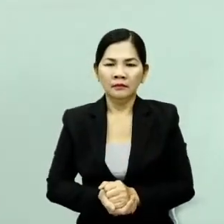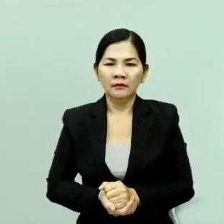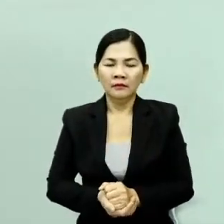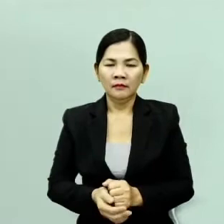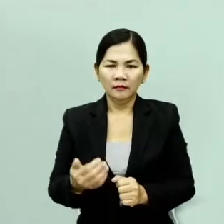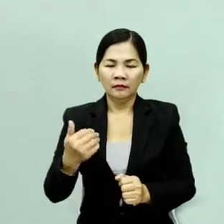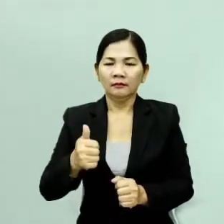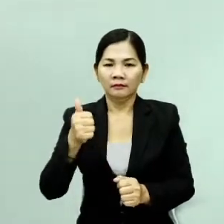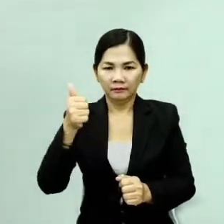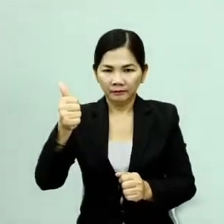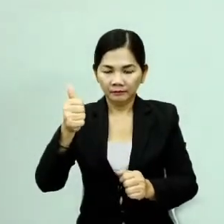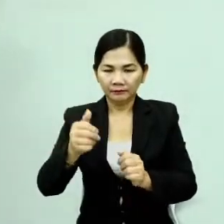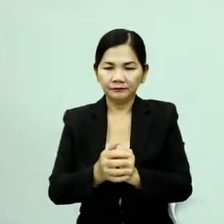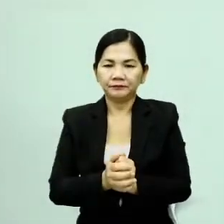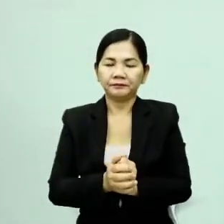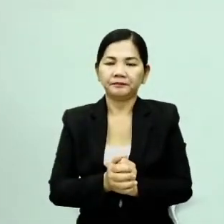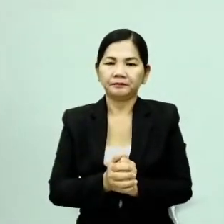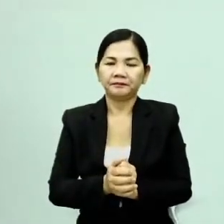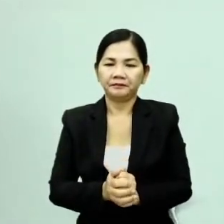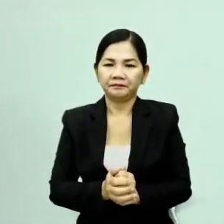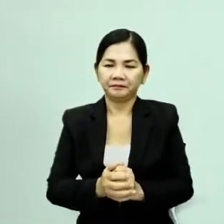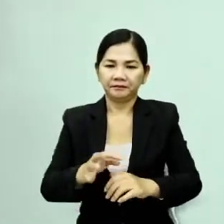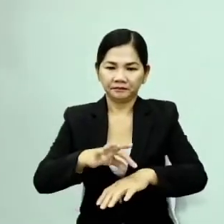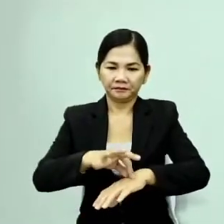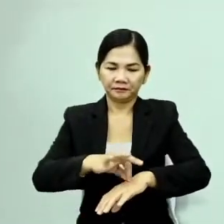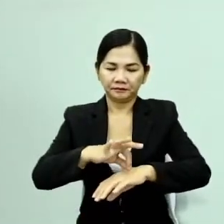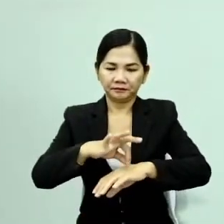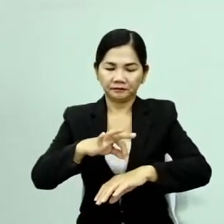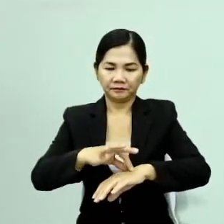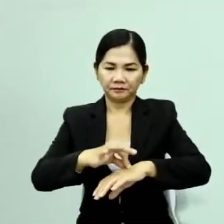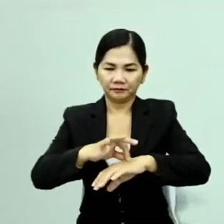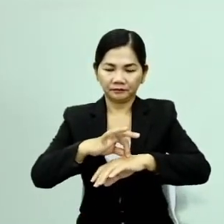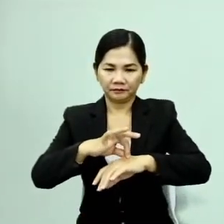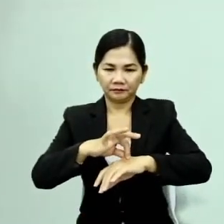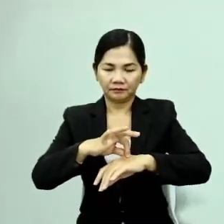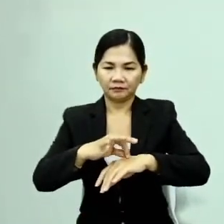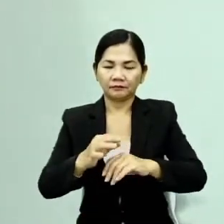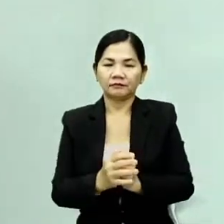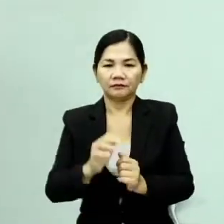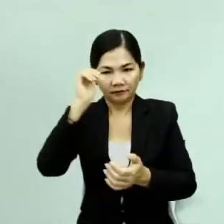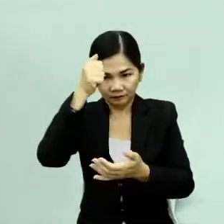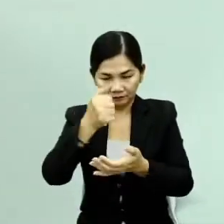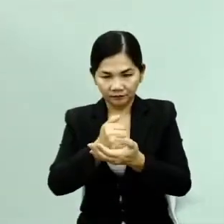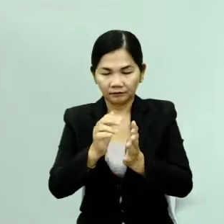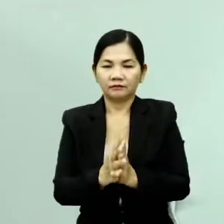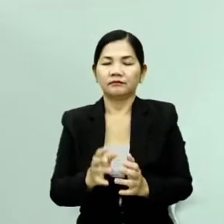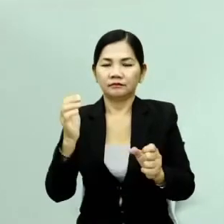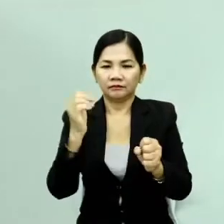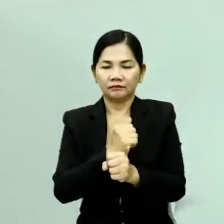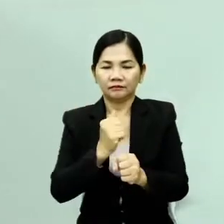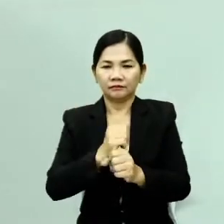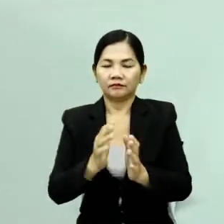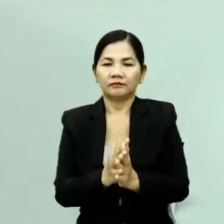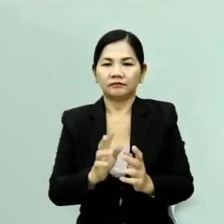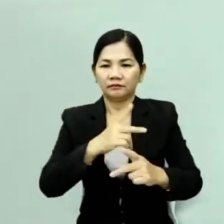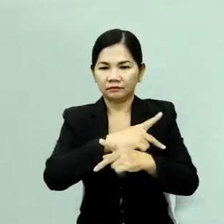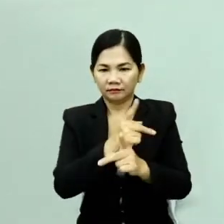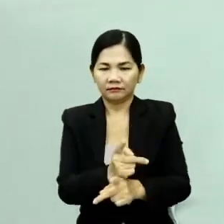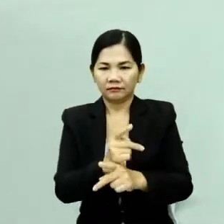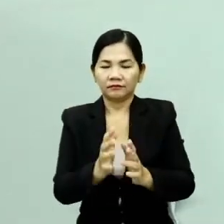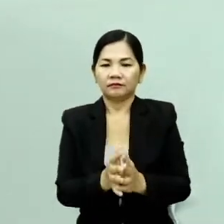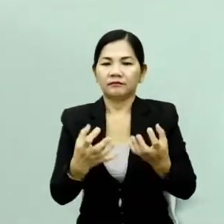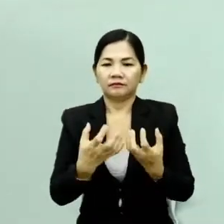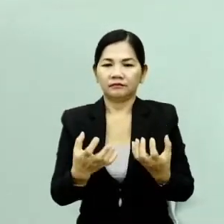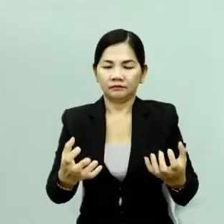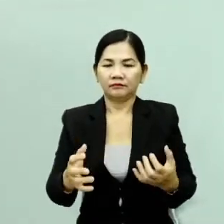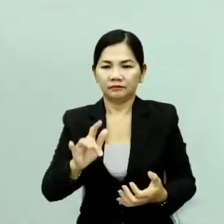cha là ổn á cứ đo cha sắp bay nè con nát cha sắp bay nít con có miên bởi giáo đá cứ kì dược tứ cha phổ lớp chía cha xong